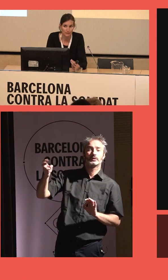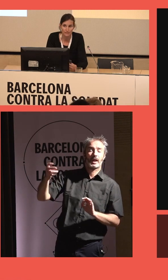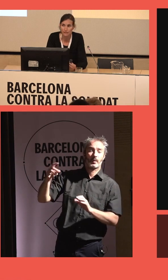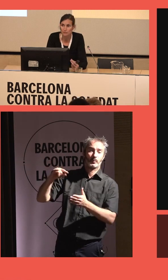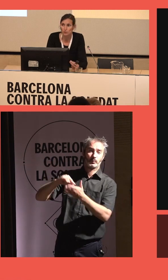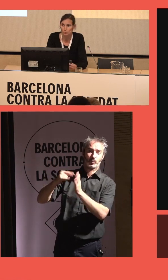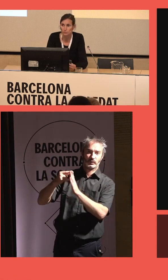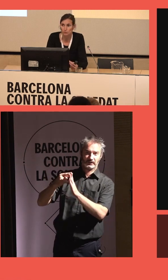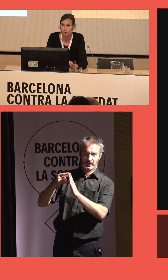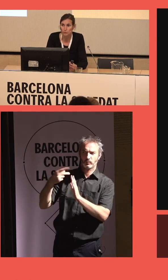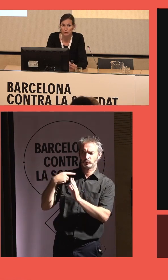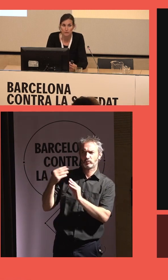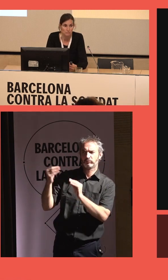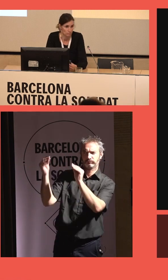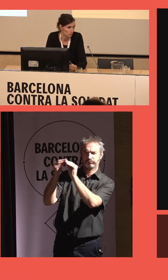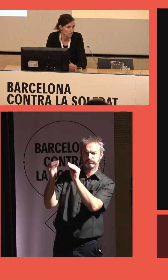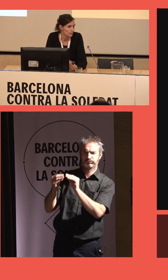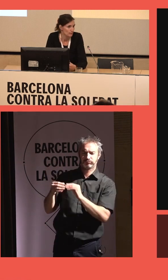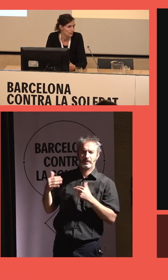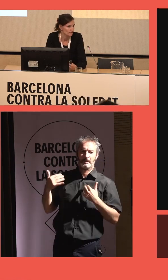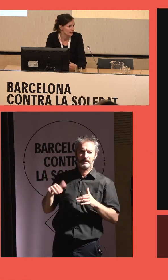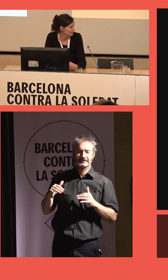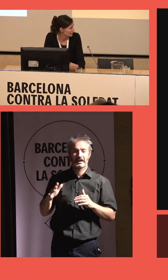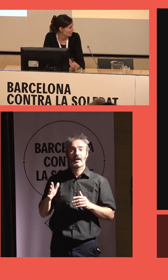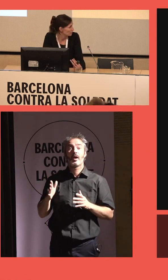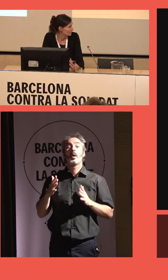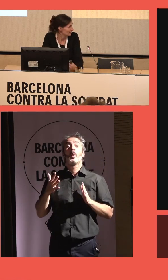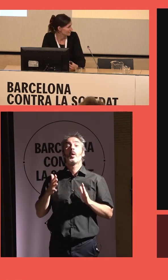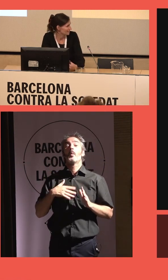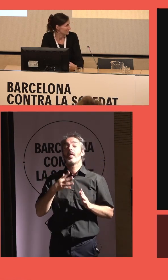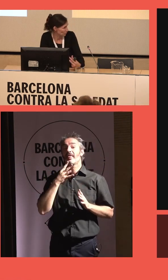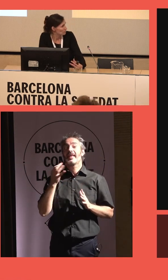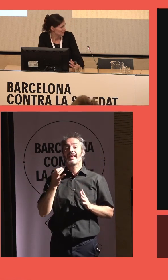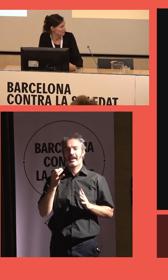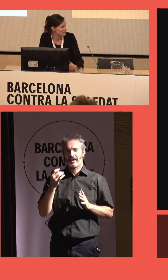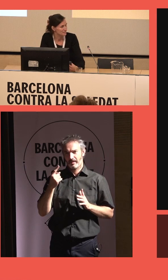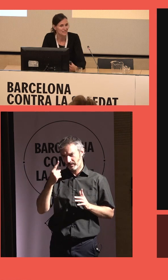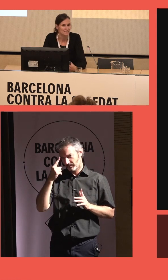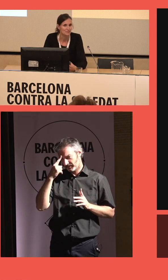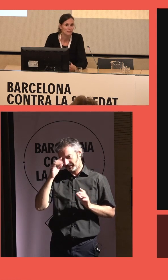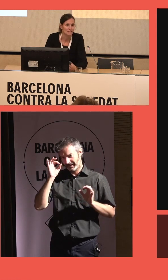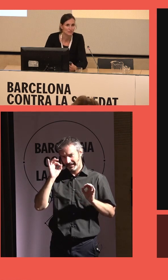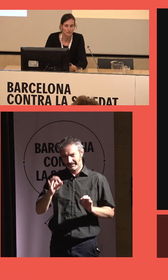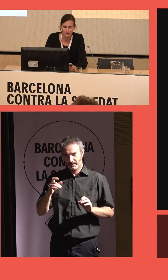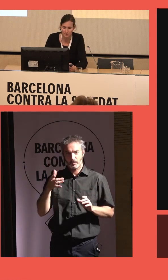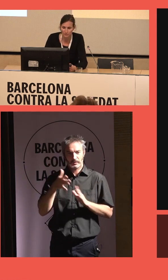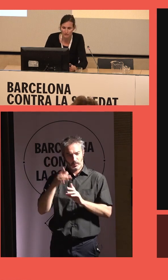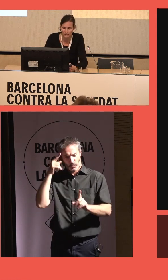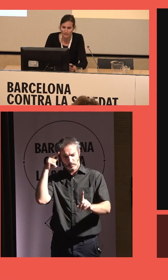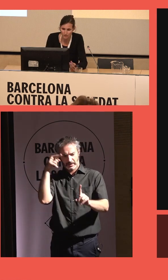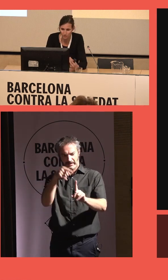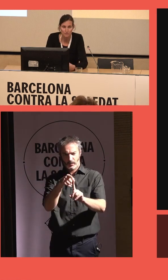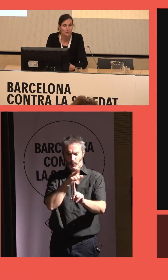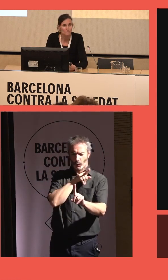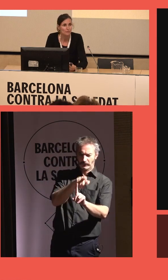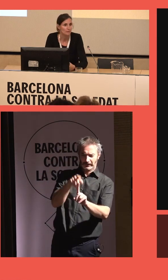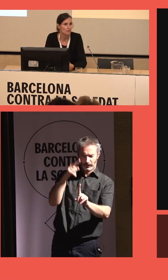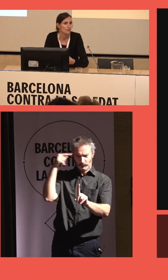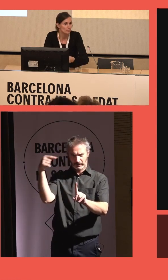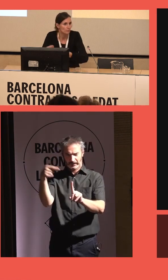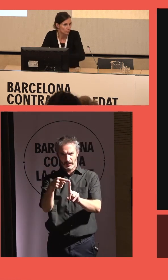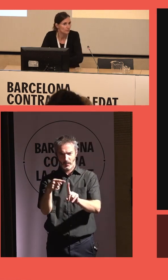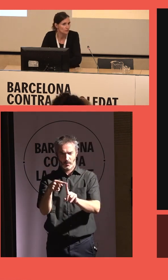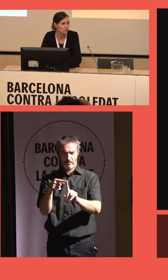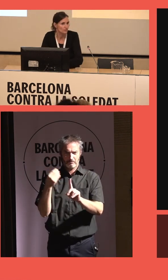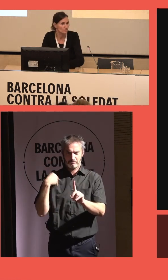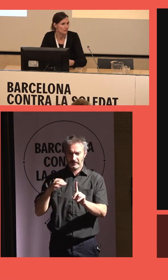amb els que tenim molts punts en comú cosa que necessàriament és òbvia si ens adrecem al mateix objectiu i això em servirà per